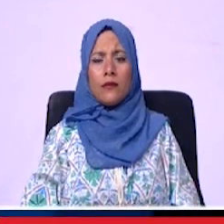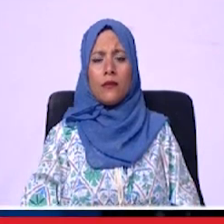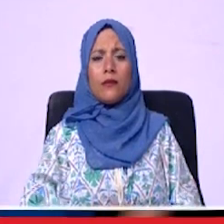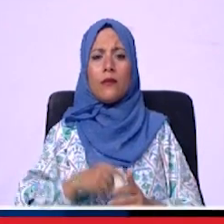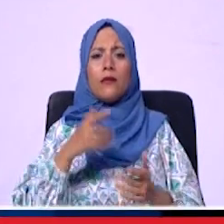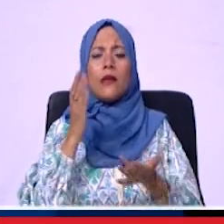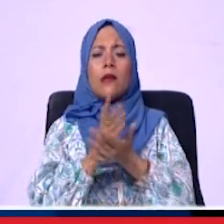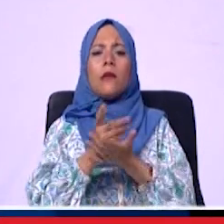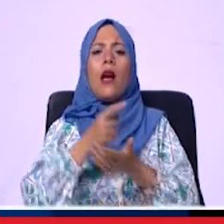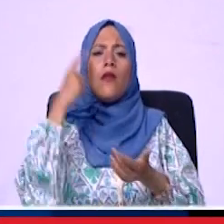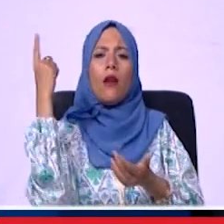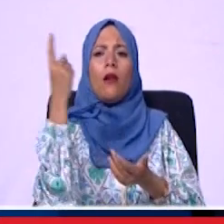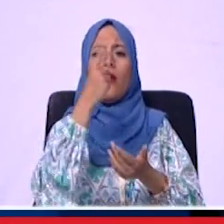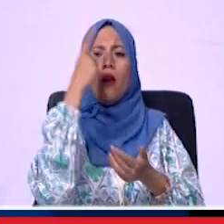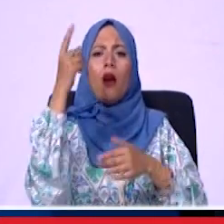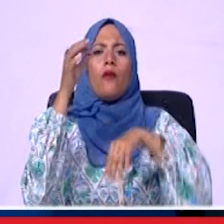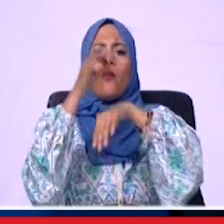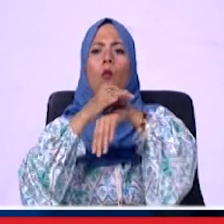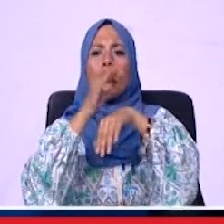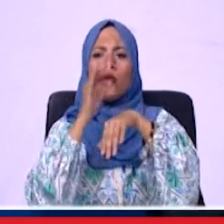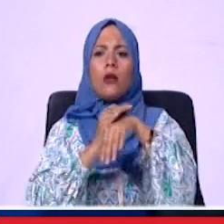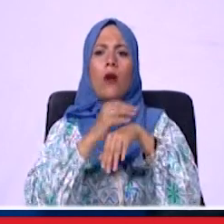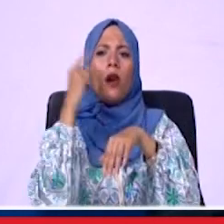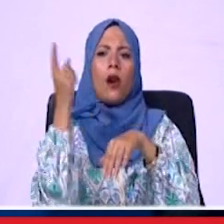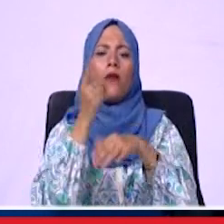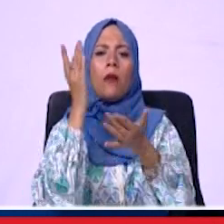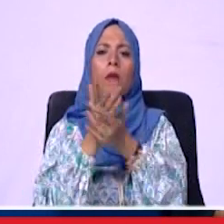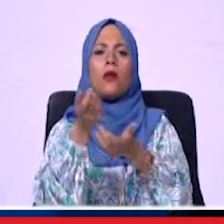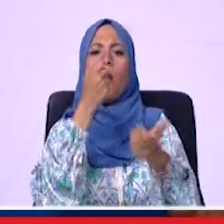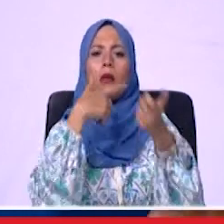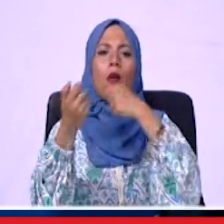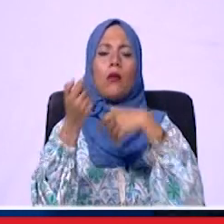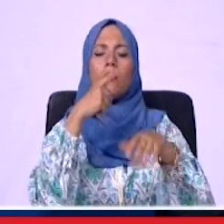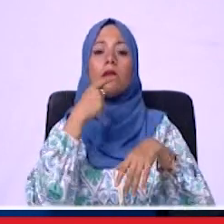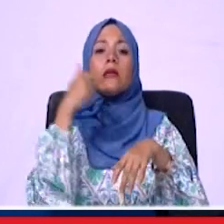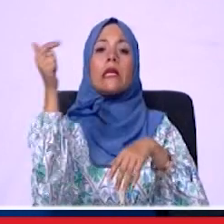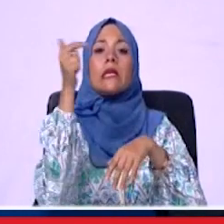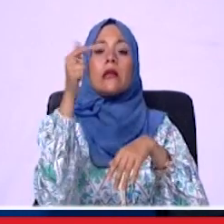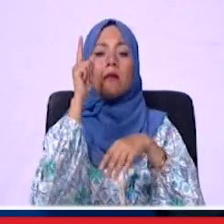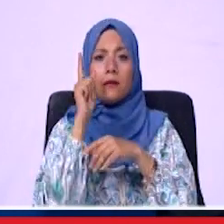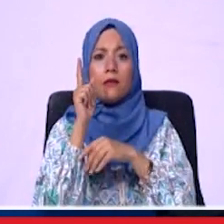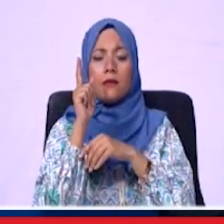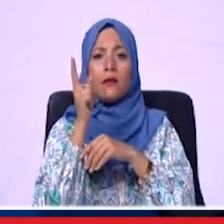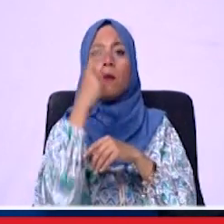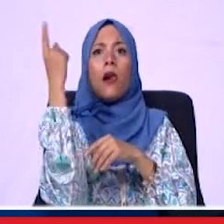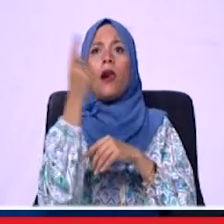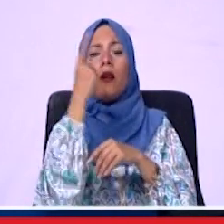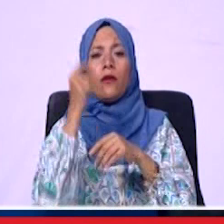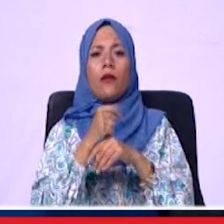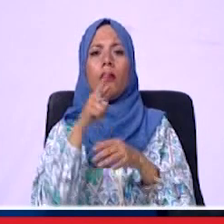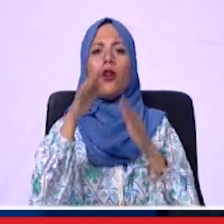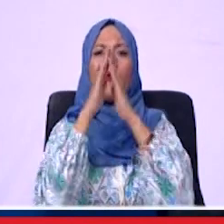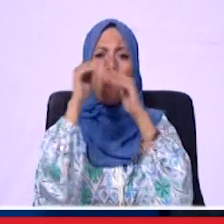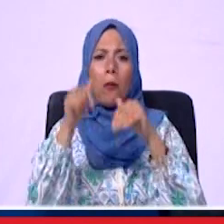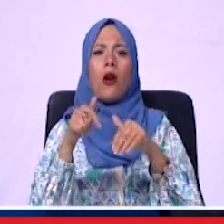تاني في المستشفيات بقى، يروح المستشفيات ويعاني، بقالنا 6 سنين ماشيين بيه في مصر